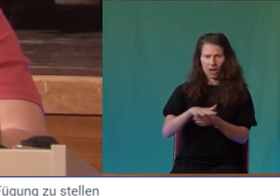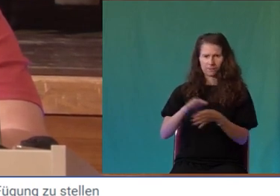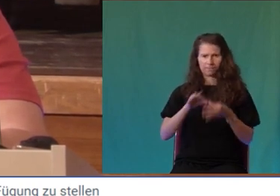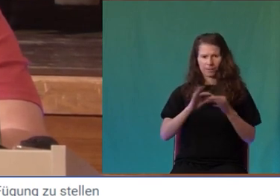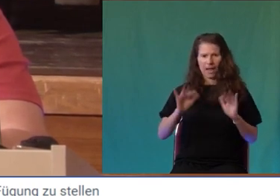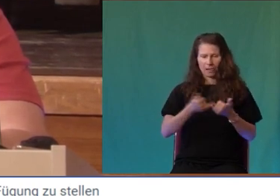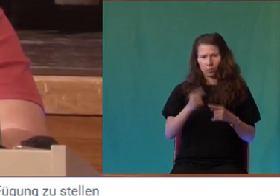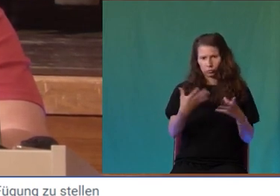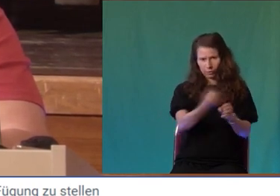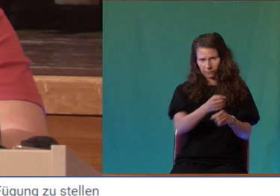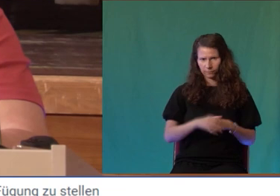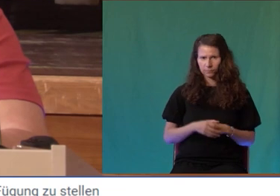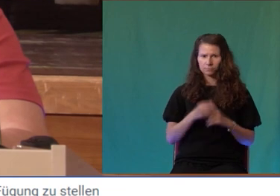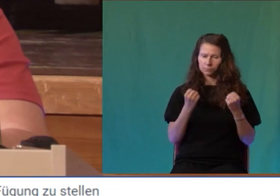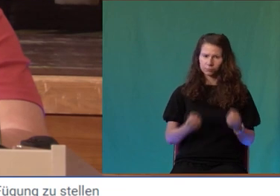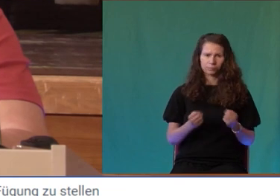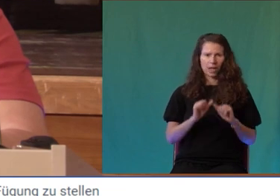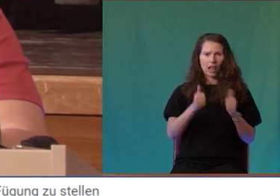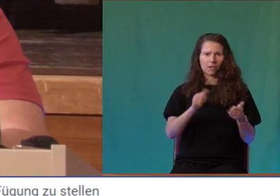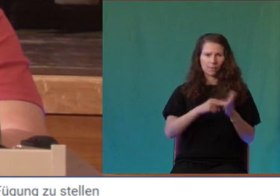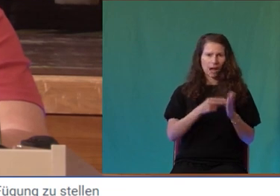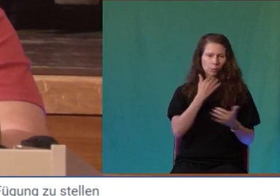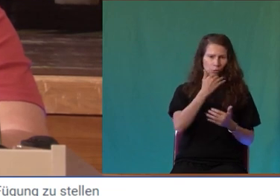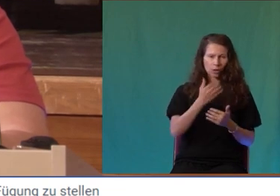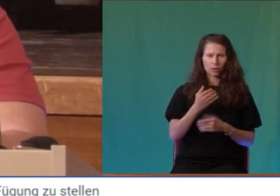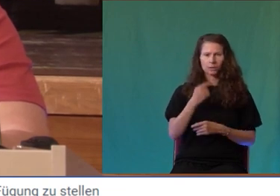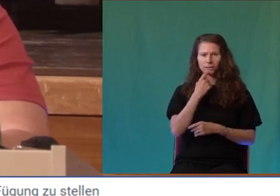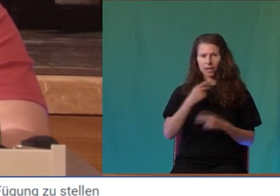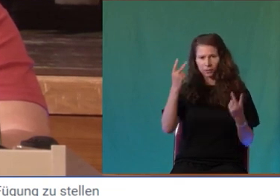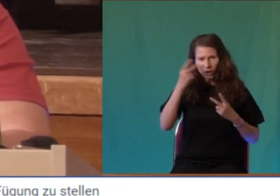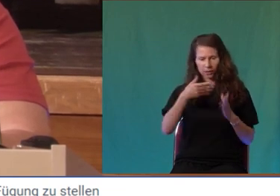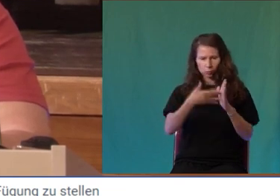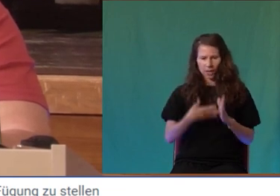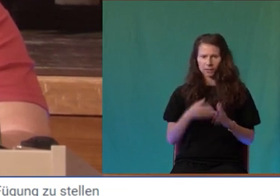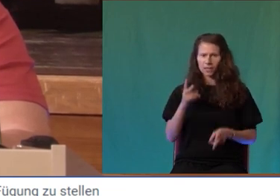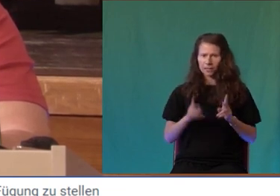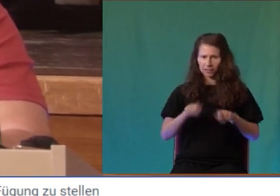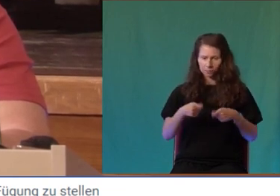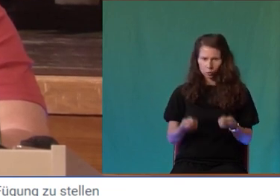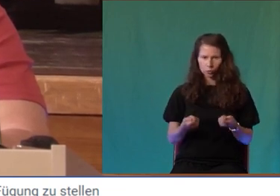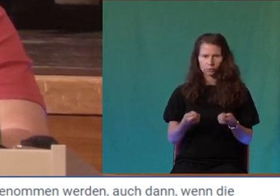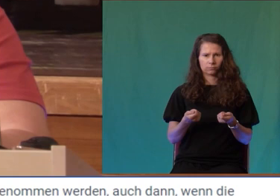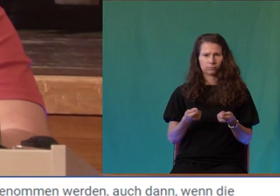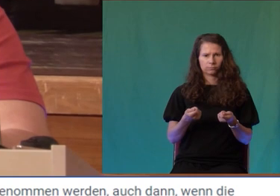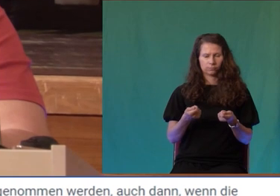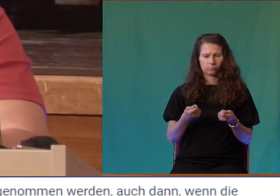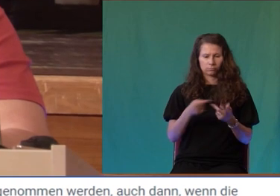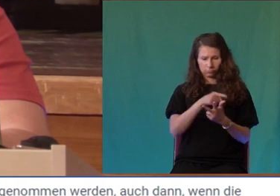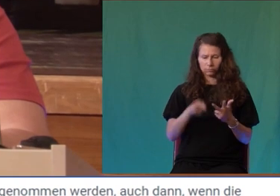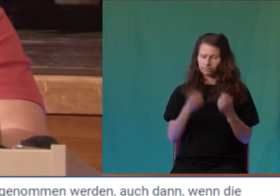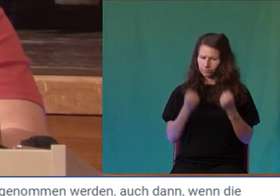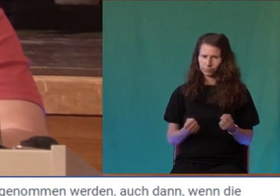insbesondere hilfeplant Protokolle Sachverständigen Gutachten Gerichtsbeschlüsse sind einer für die Eltern